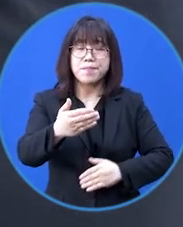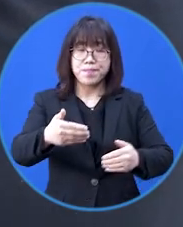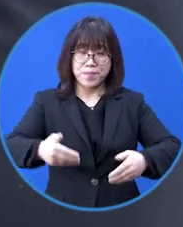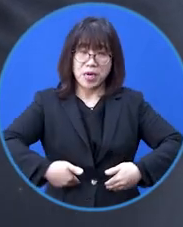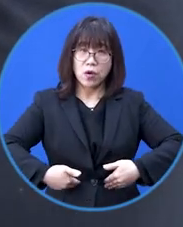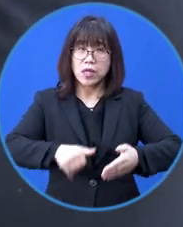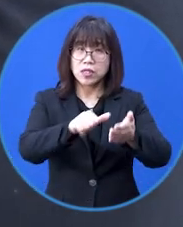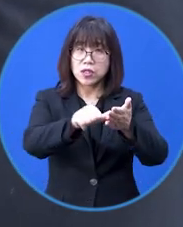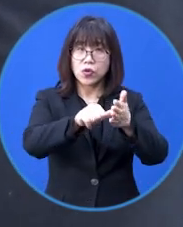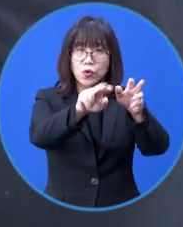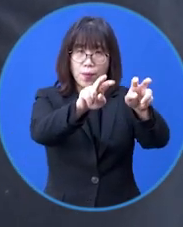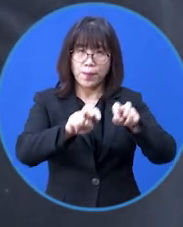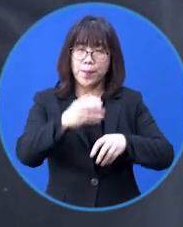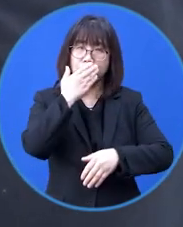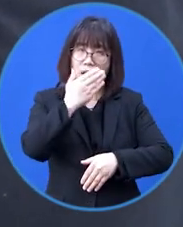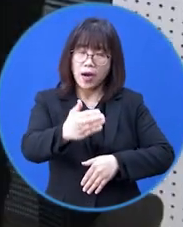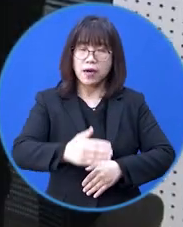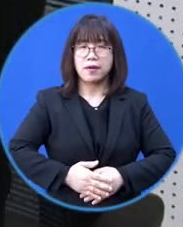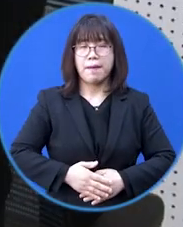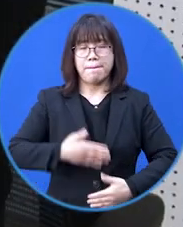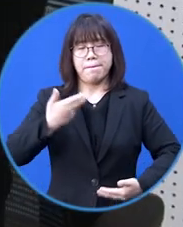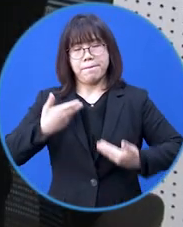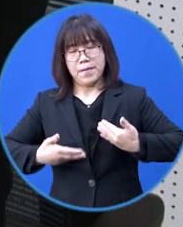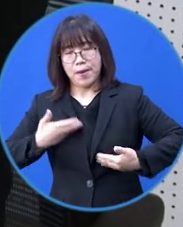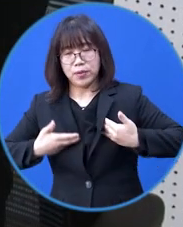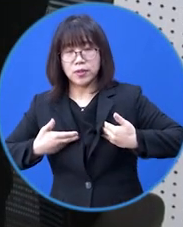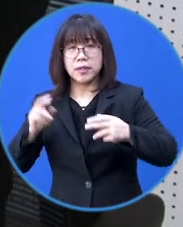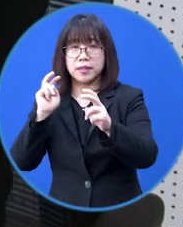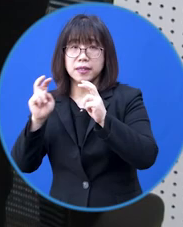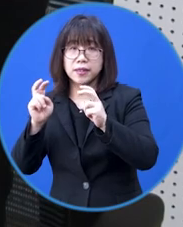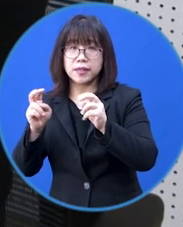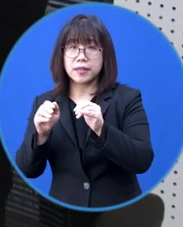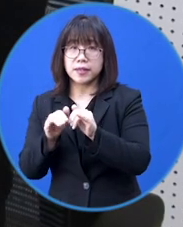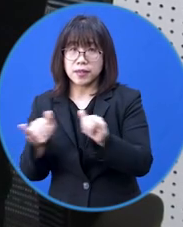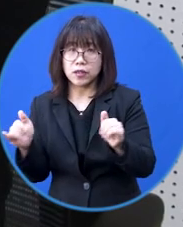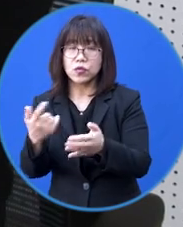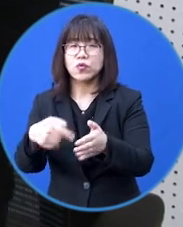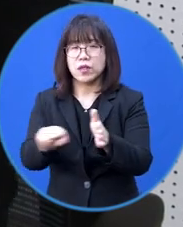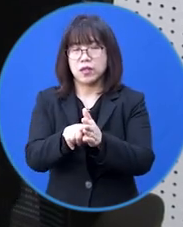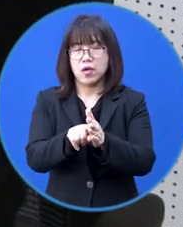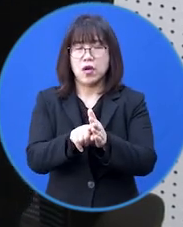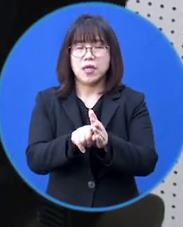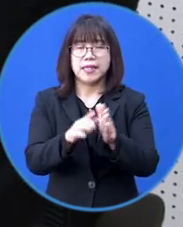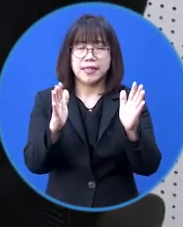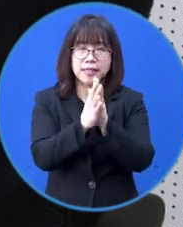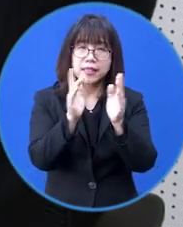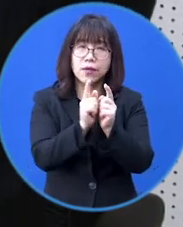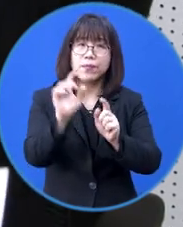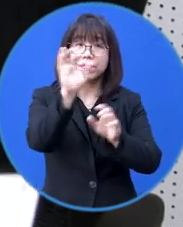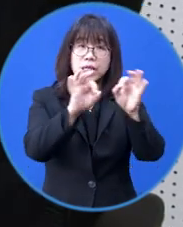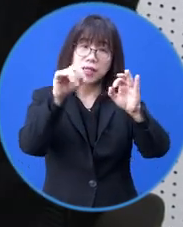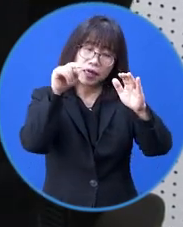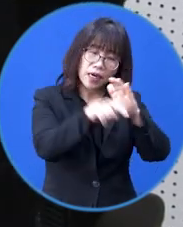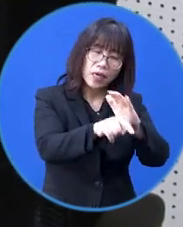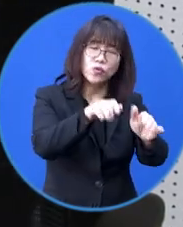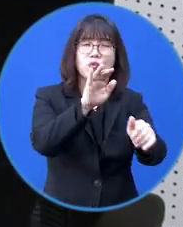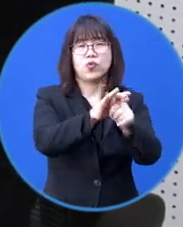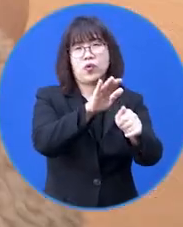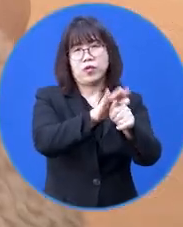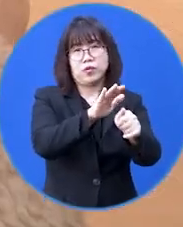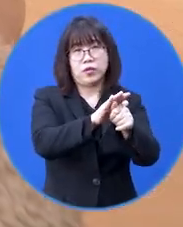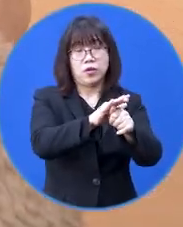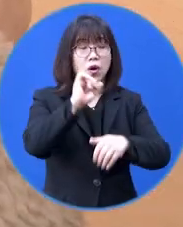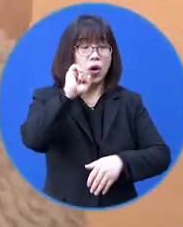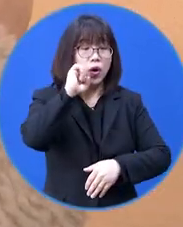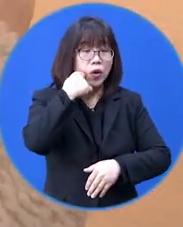필요한 양식도 내려받을 수 있습니다. 또 강서구는 바쁜 소상공인을 위해 찾아가는 접수 서비스도